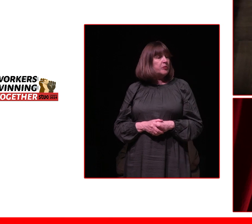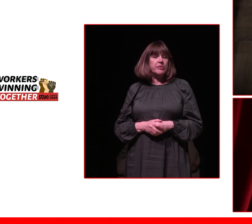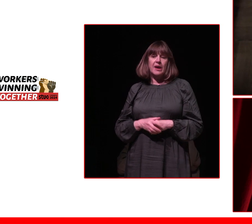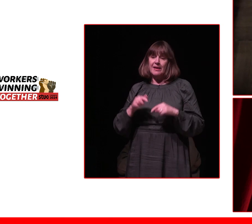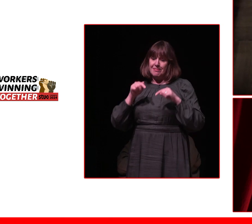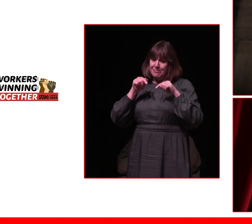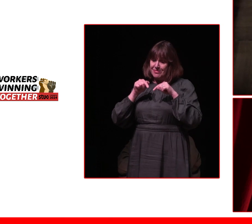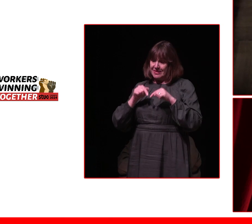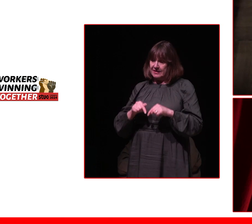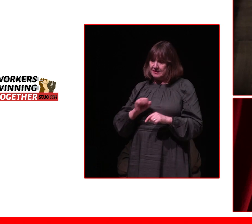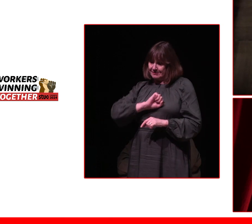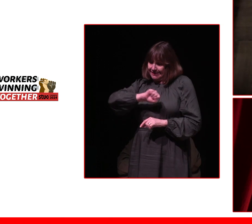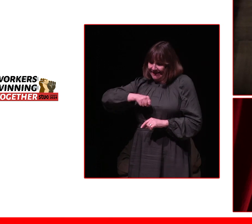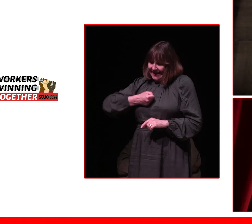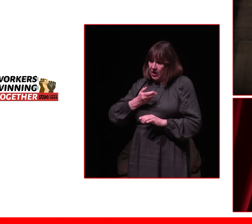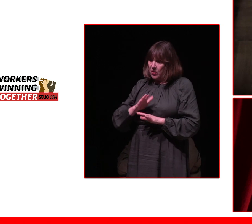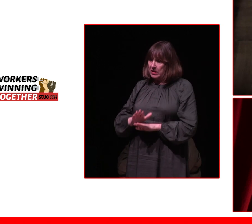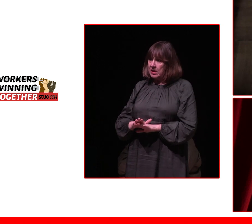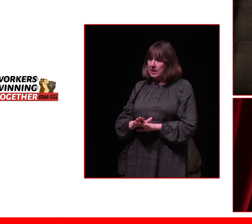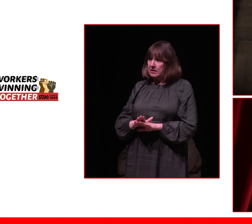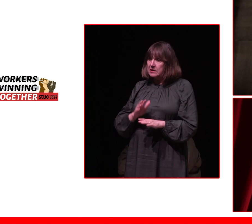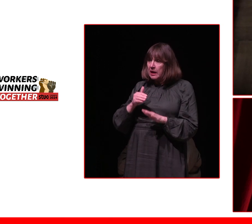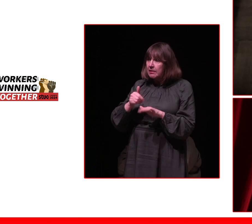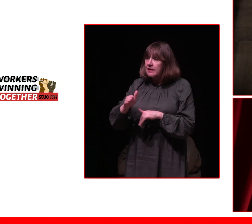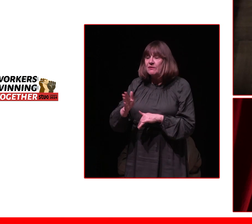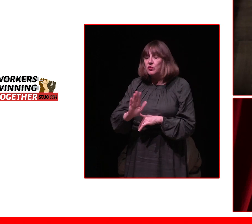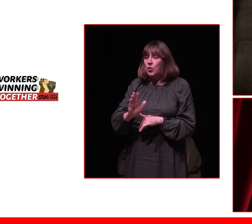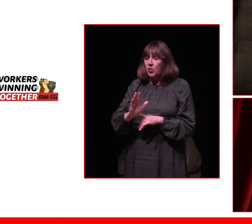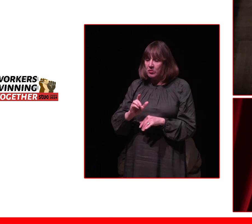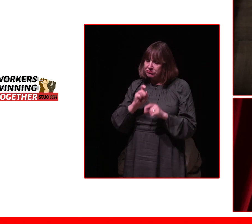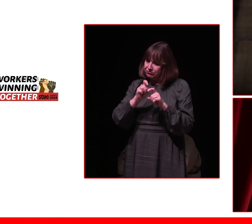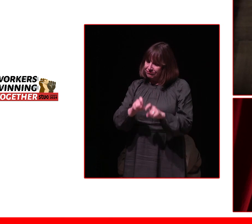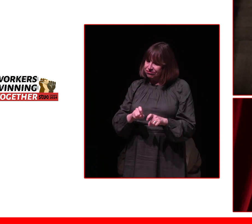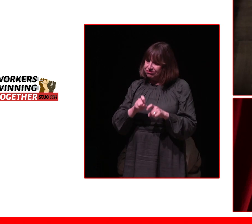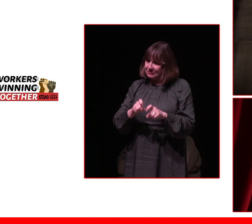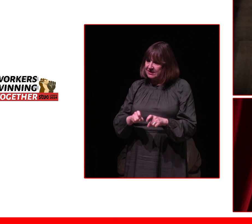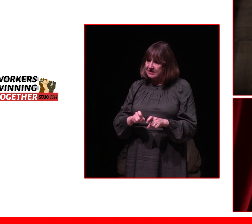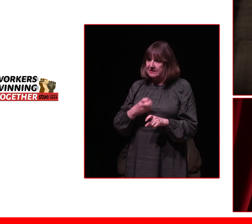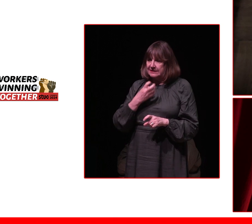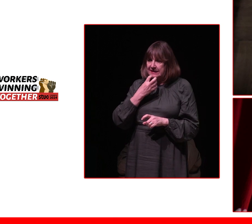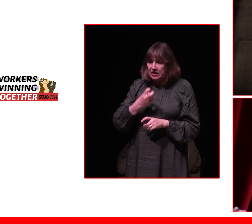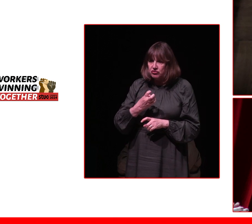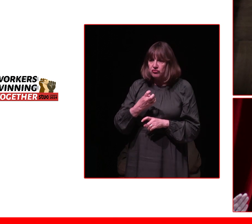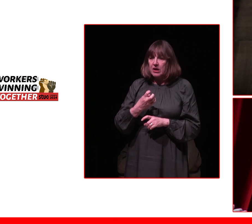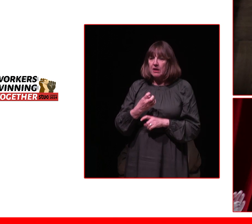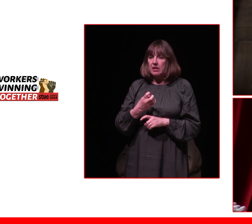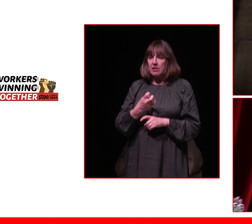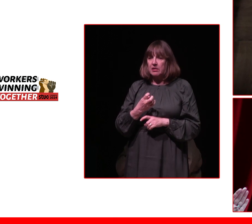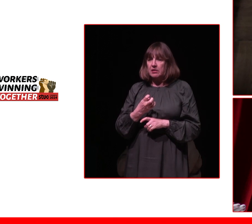is our land and we're not going anywhere. This is our land. Israel trying